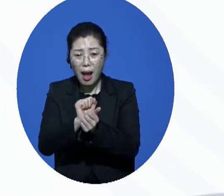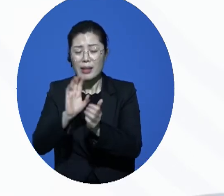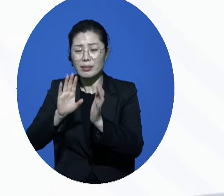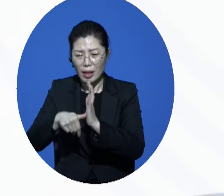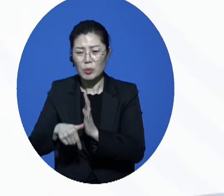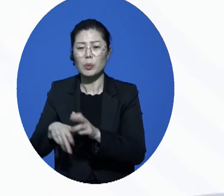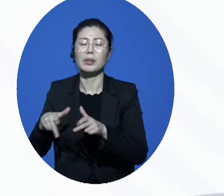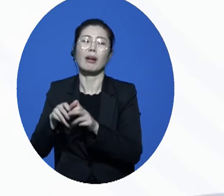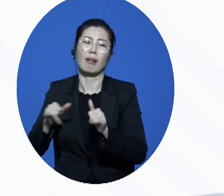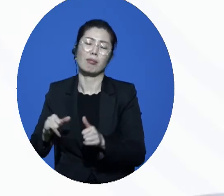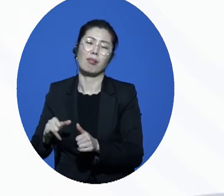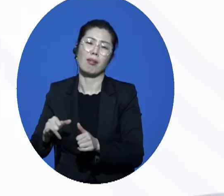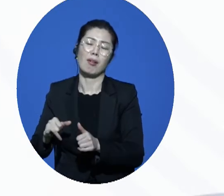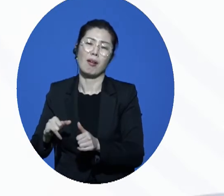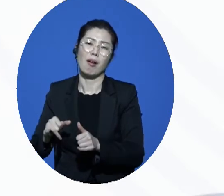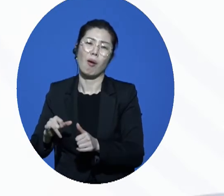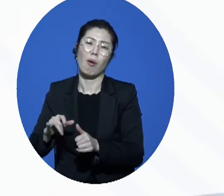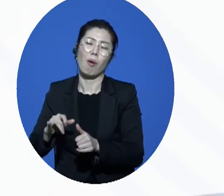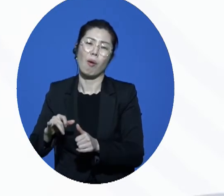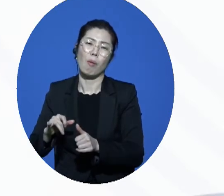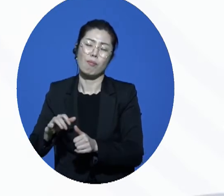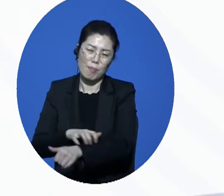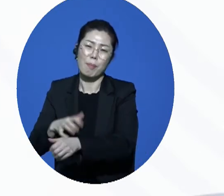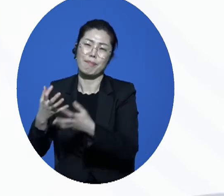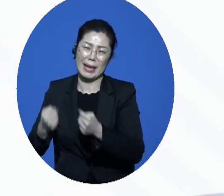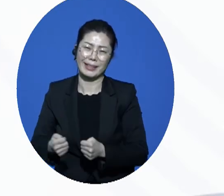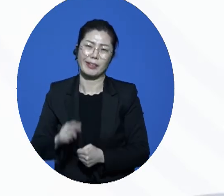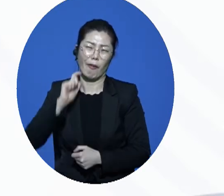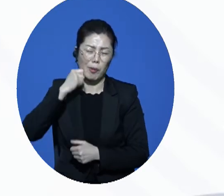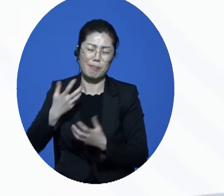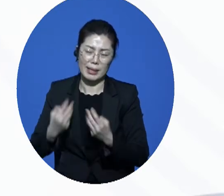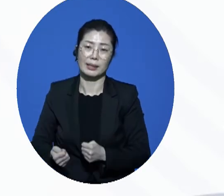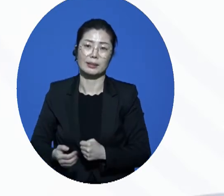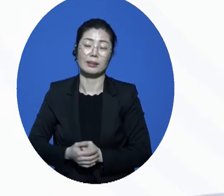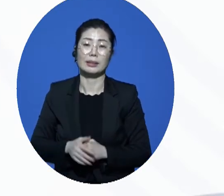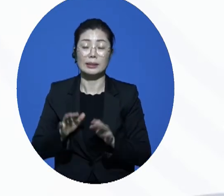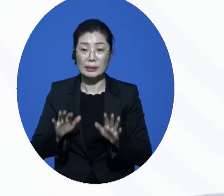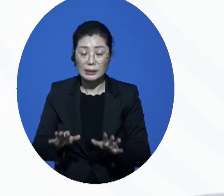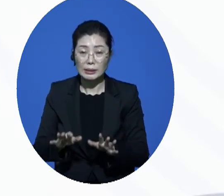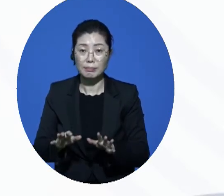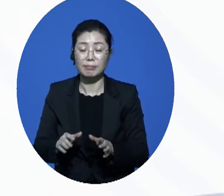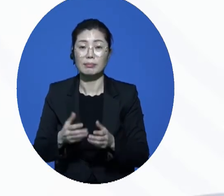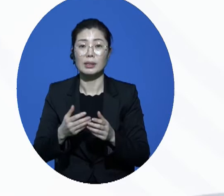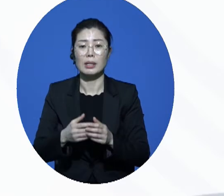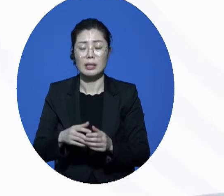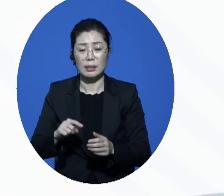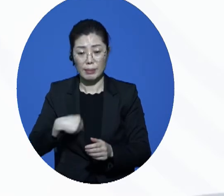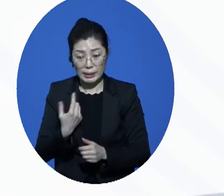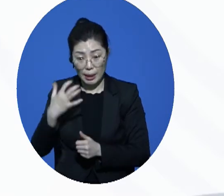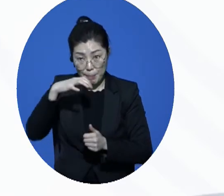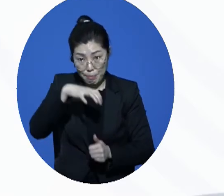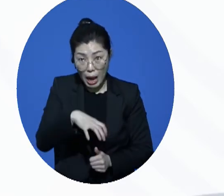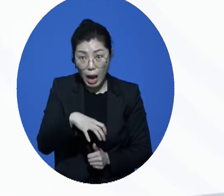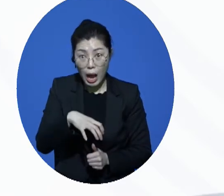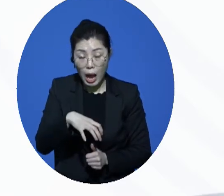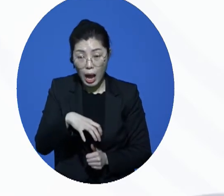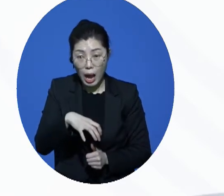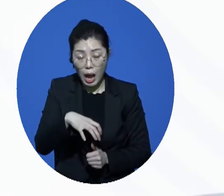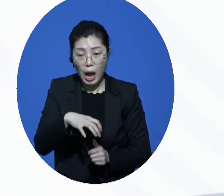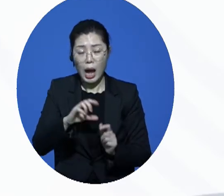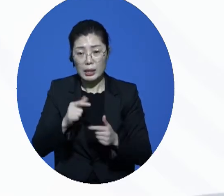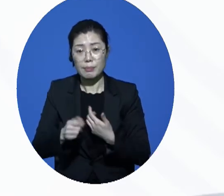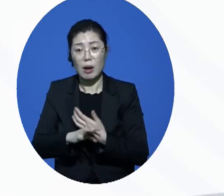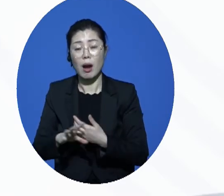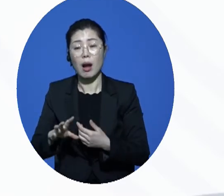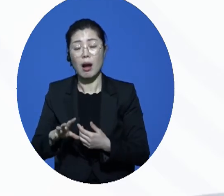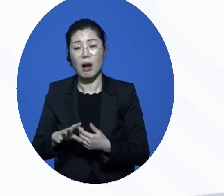빠뜨렸습니다. 특히 요번에 제가 소개해드리는 사례의 당사자분들은 자가격리 또는 자가격리가 아닌